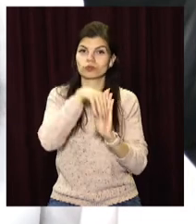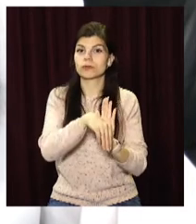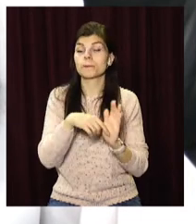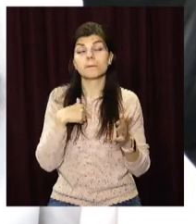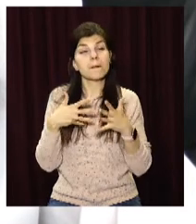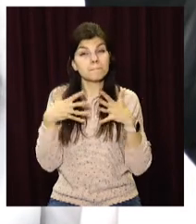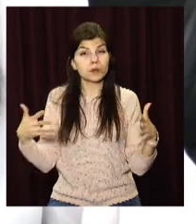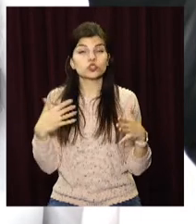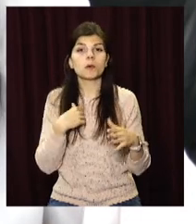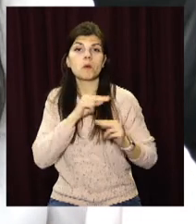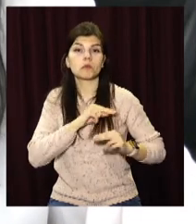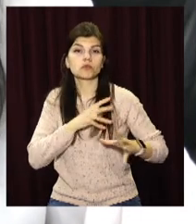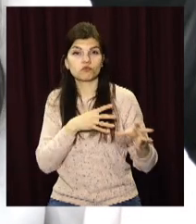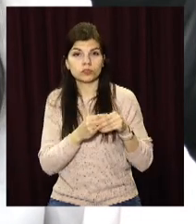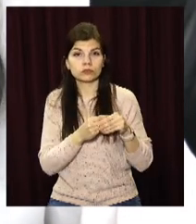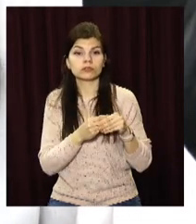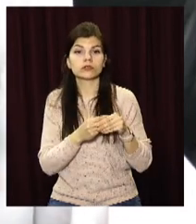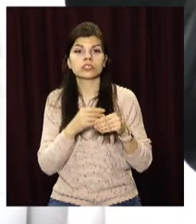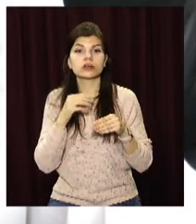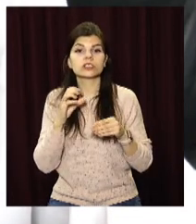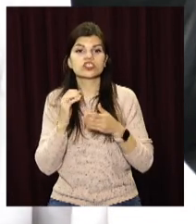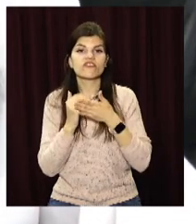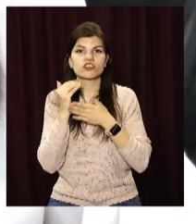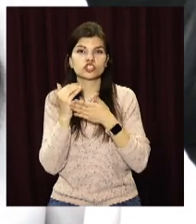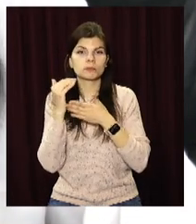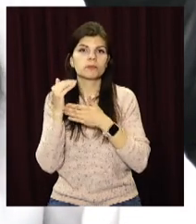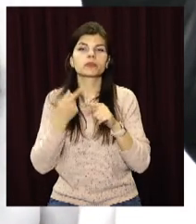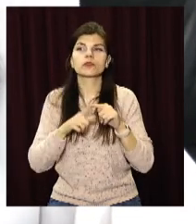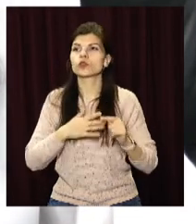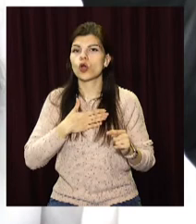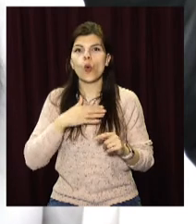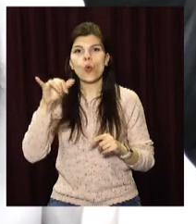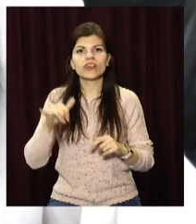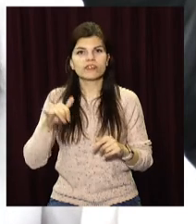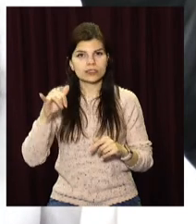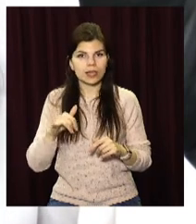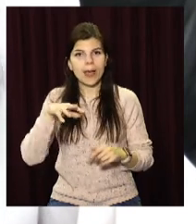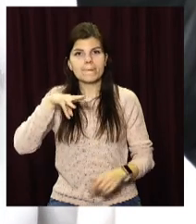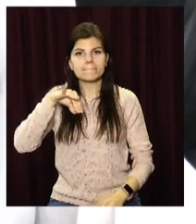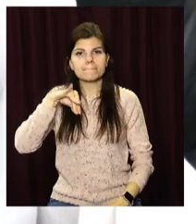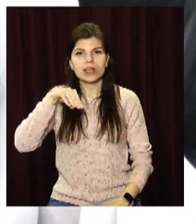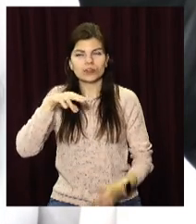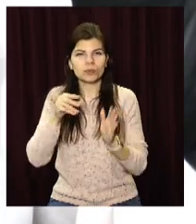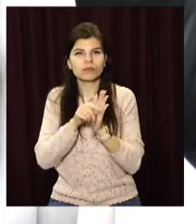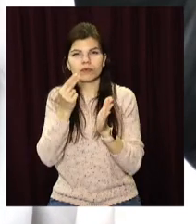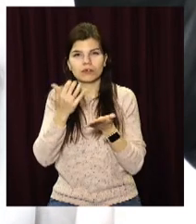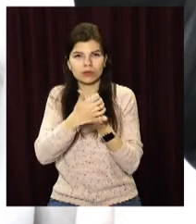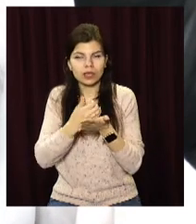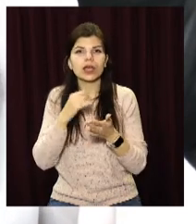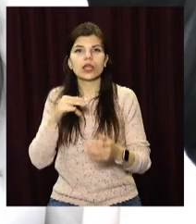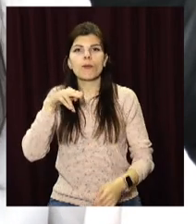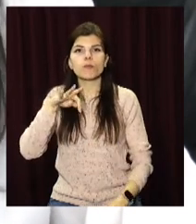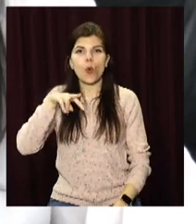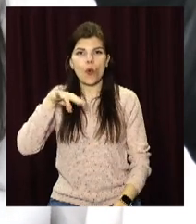ми співпрацювали з вишами, це наш університет митної справи та фінансів та Дніпровська